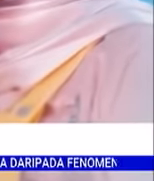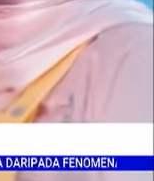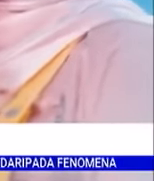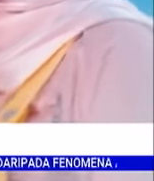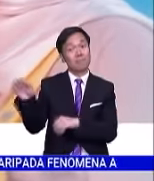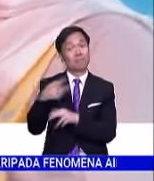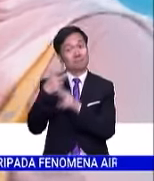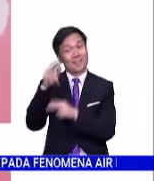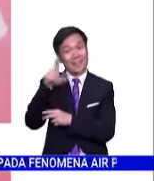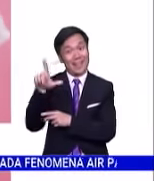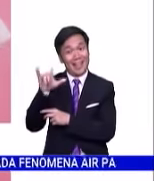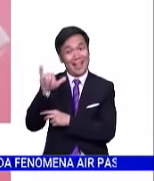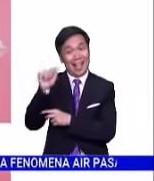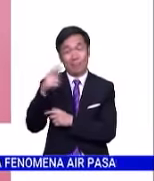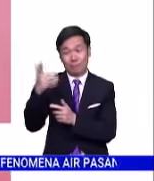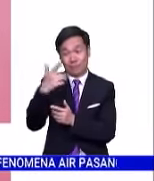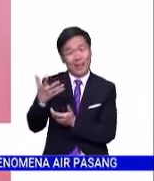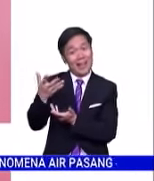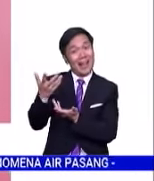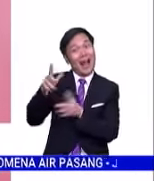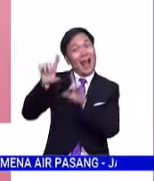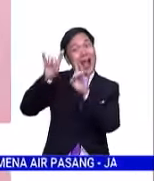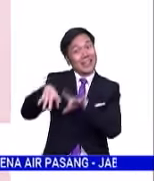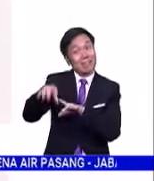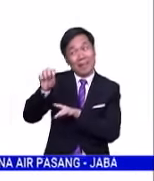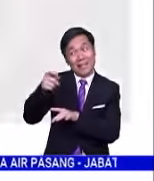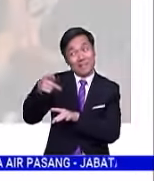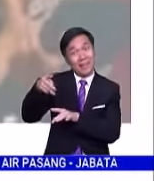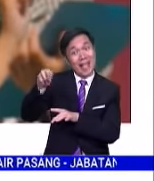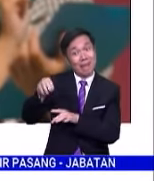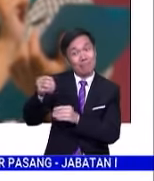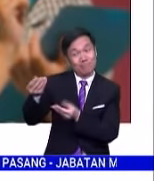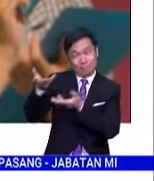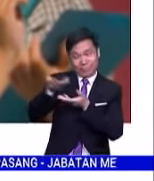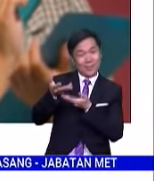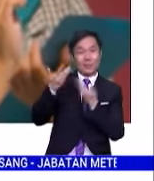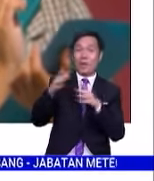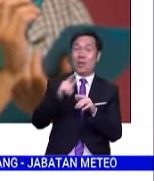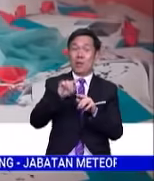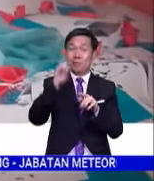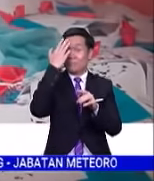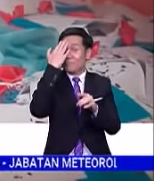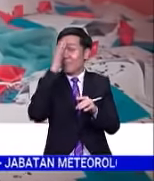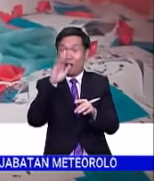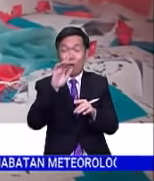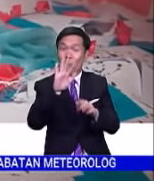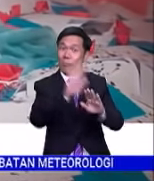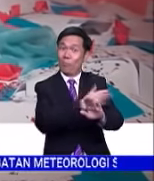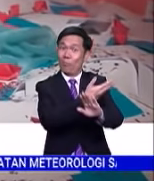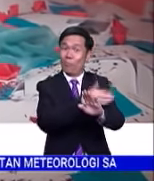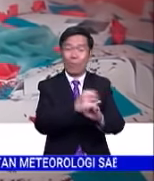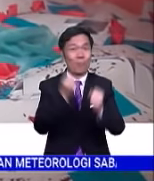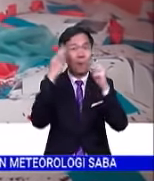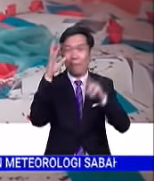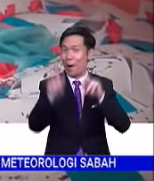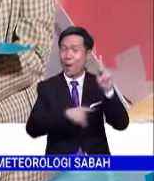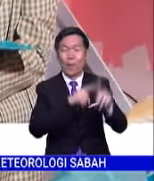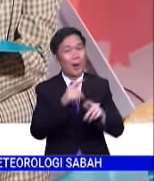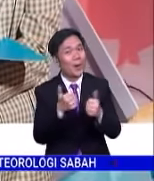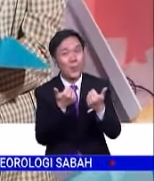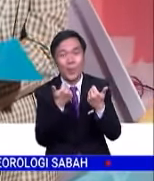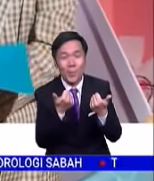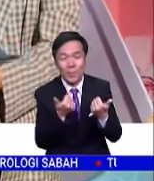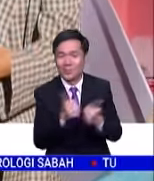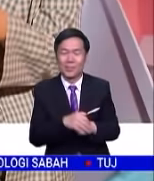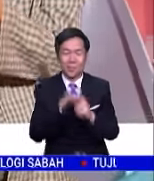Lia yang baru saja menerima keputusan SPM baru-baru ini tidak pernah menjangka single tersebut diterima ramai. Malah artis yang bernaung di bawah